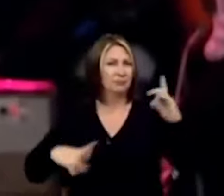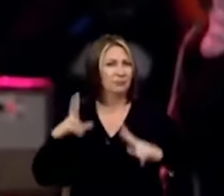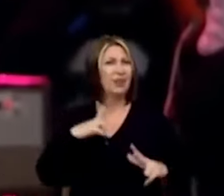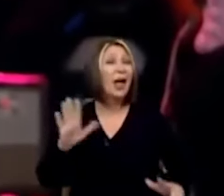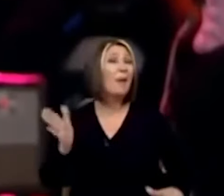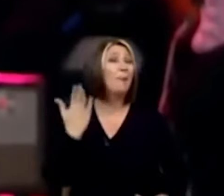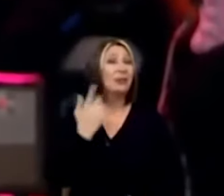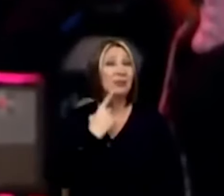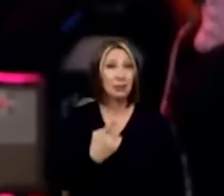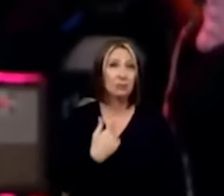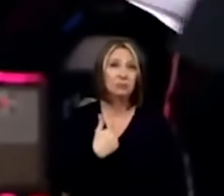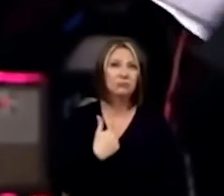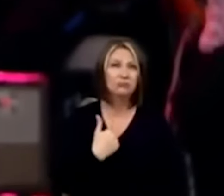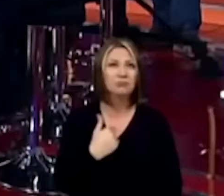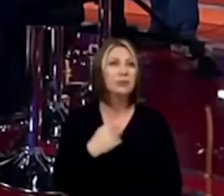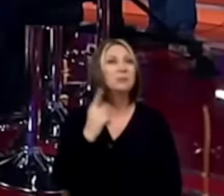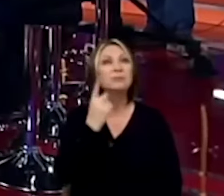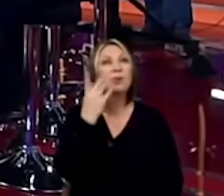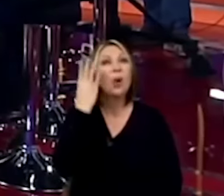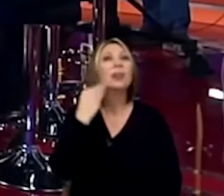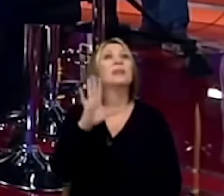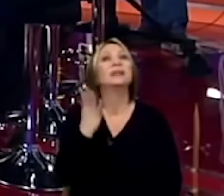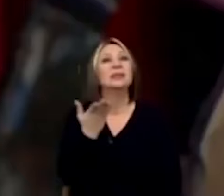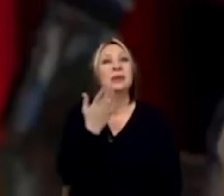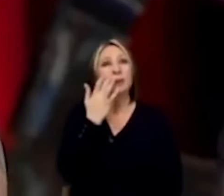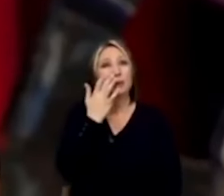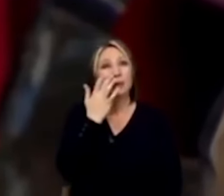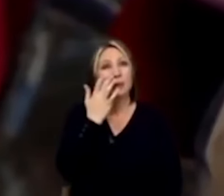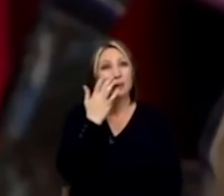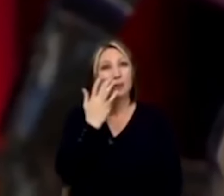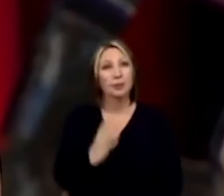Bu bırakmış şey derdim, vallahi. Bir türlü öğrenemediğiniz şey nedir?